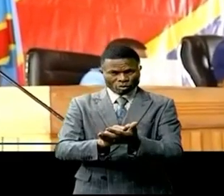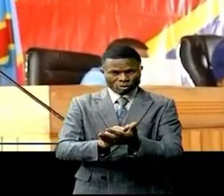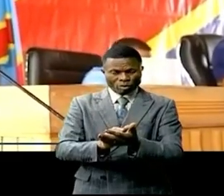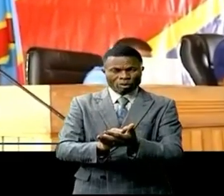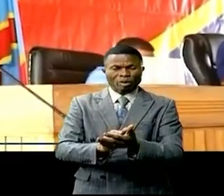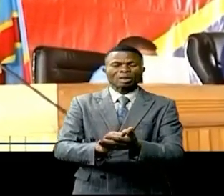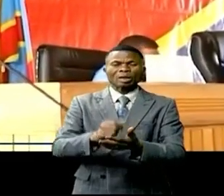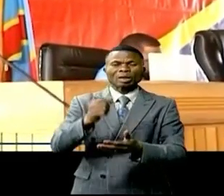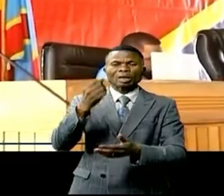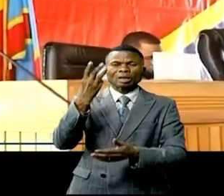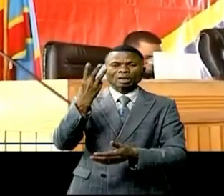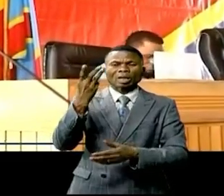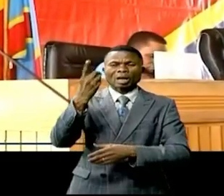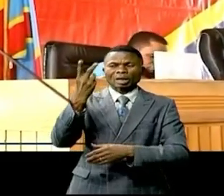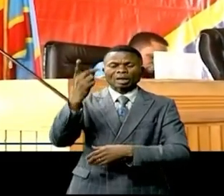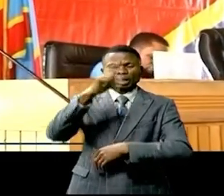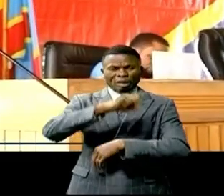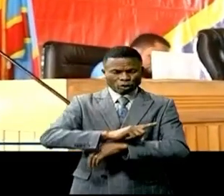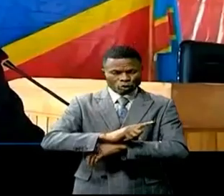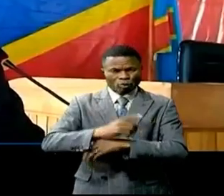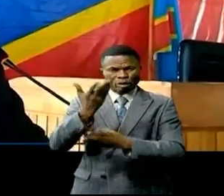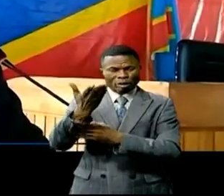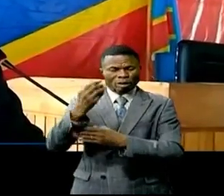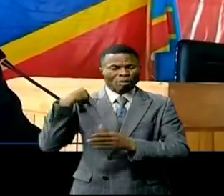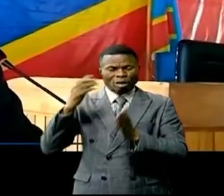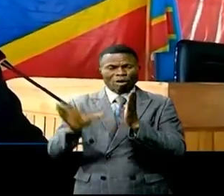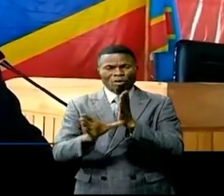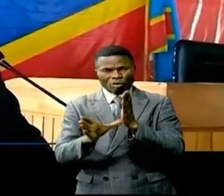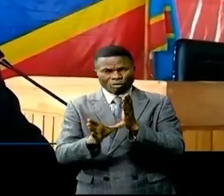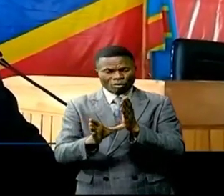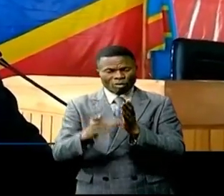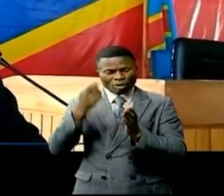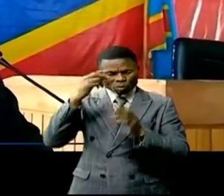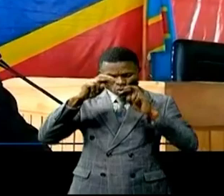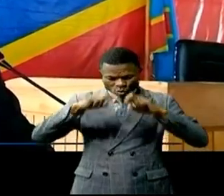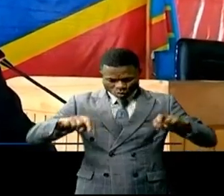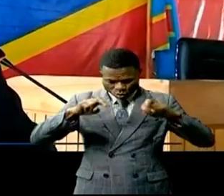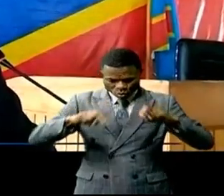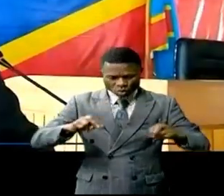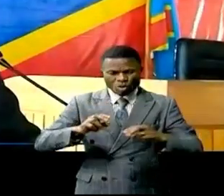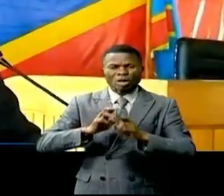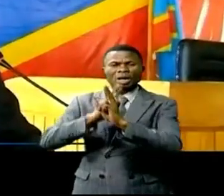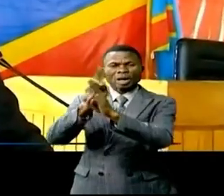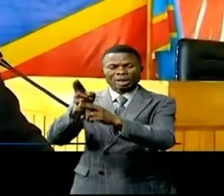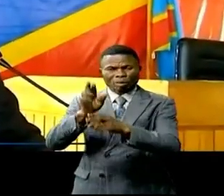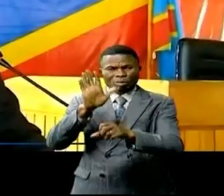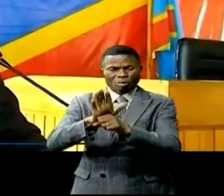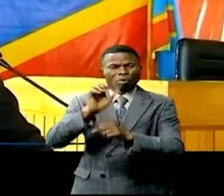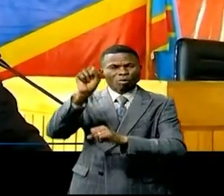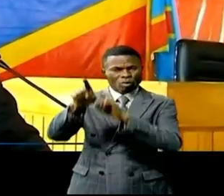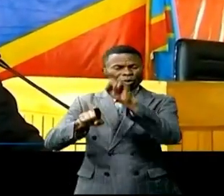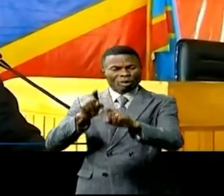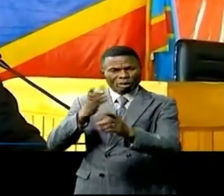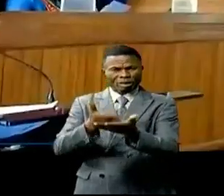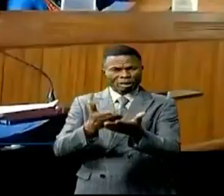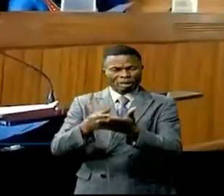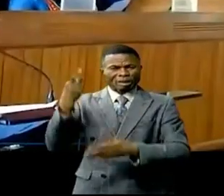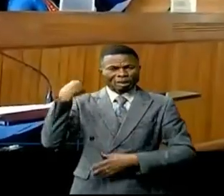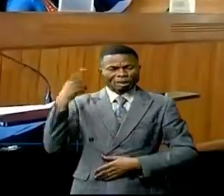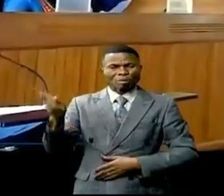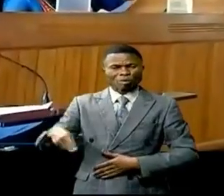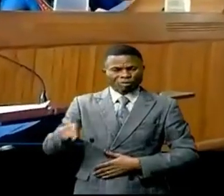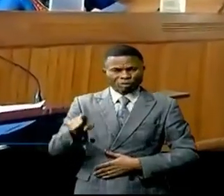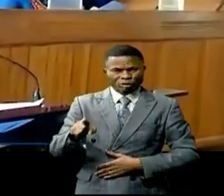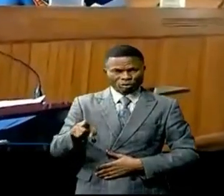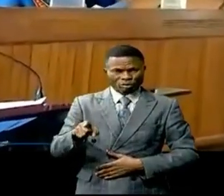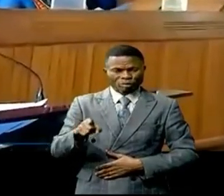24 heures a été accordé au gouverneur intérimaire Edouard Mouluma Moudiandambou pour répondre aux différentes préoccupations soulevées par les élus